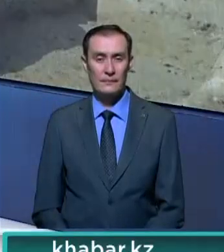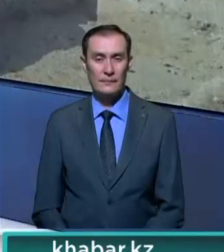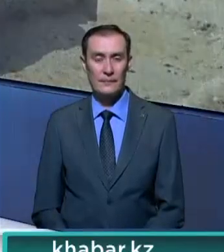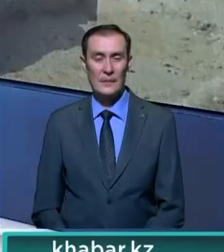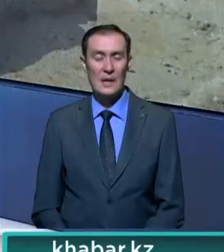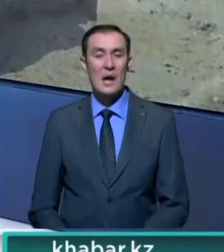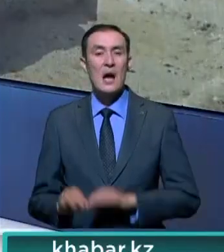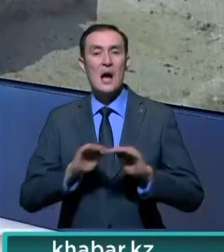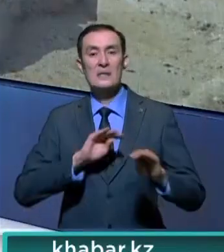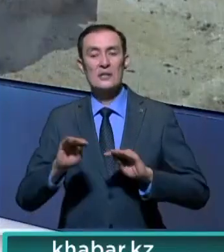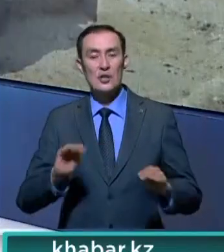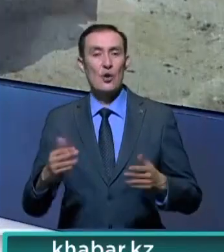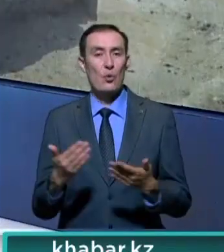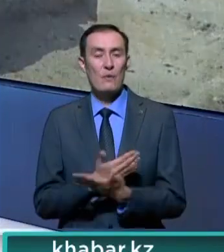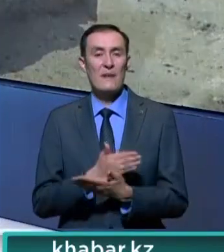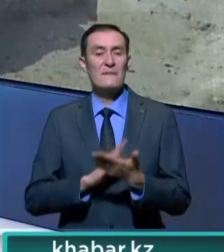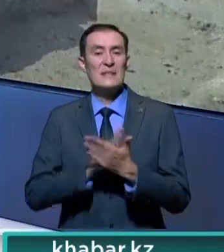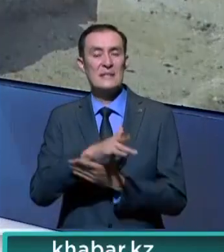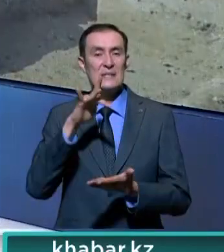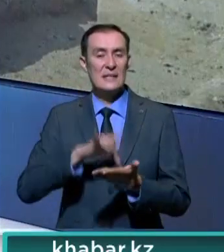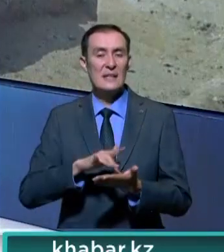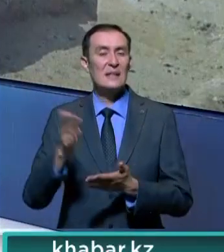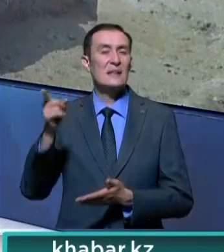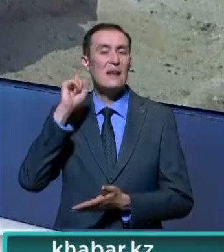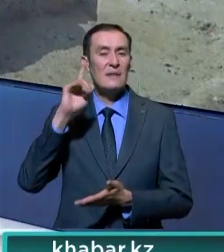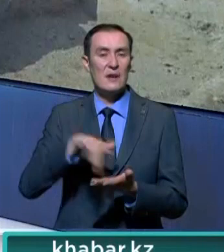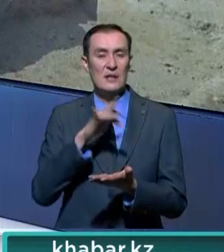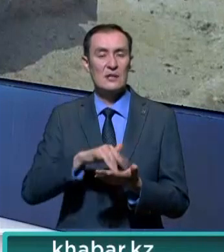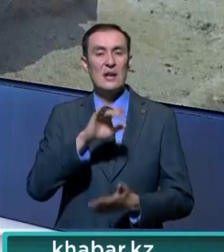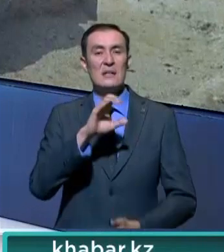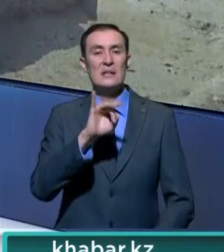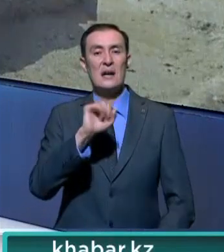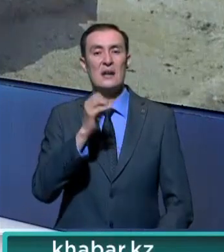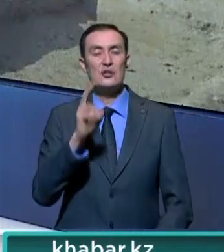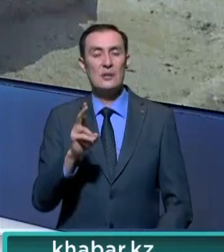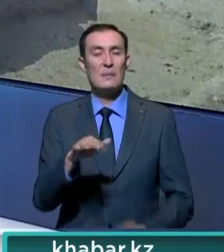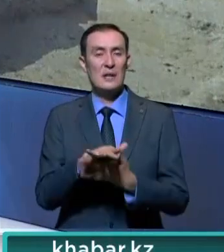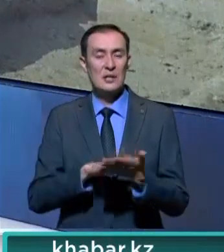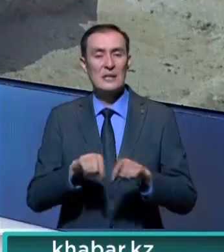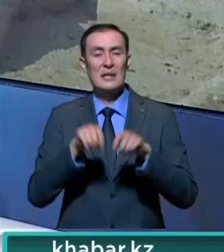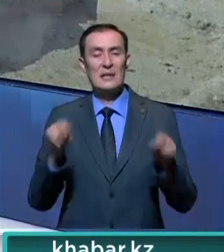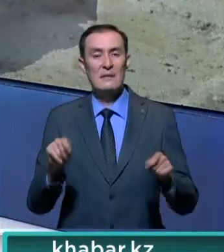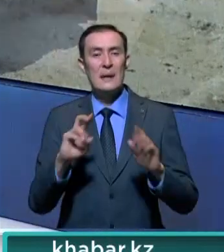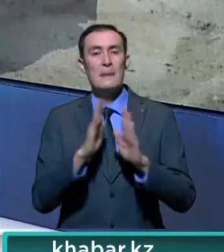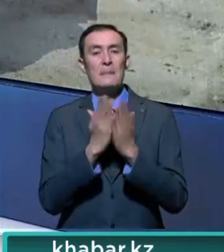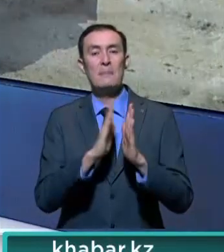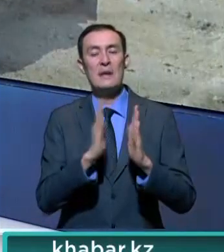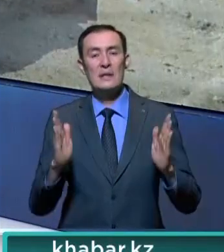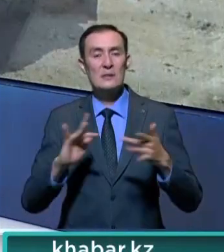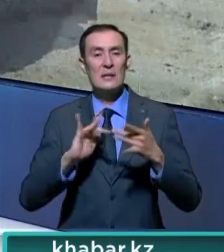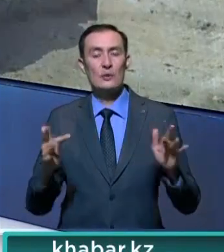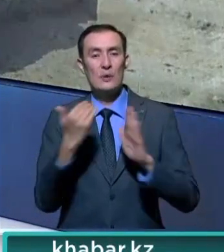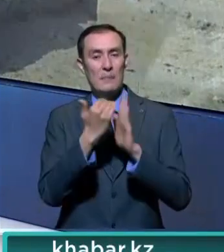Другим темам. Оснащение недавно открытого визит-центра древнего городища Сарайшик продолжается. Там открыли библиотеку с электронной базой данных,